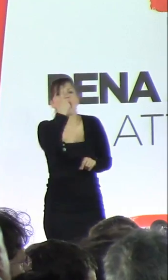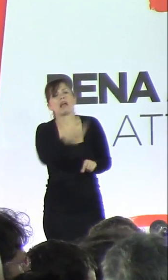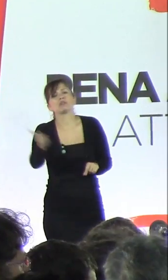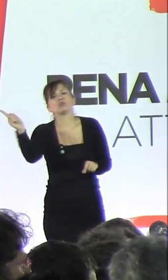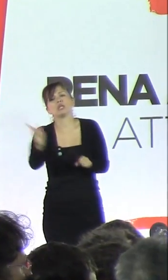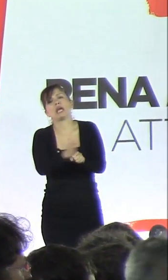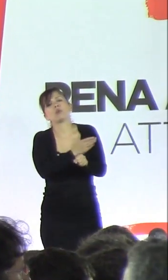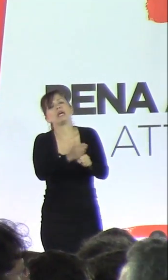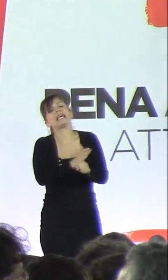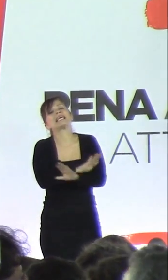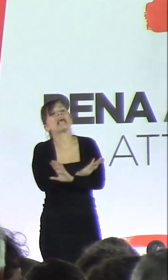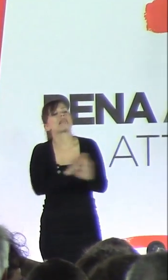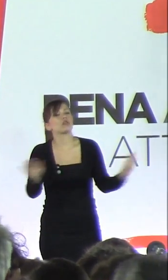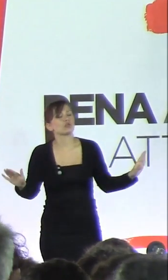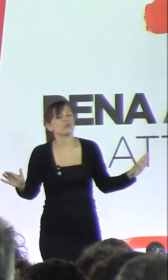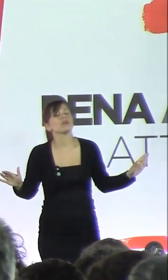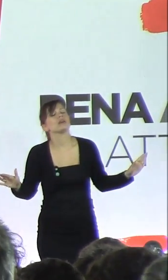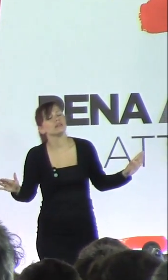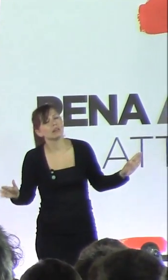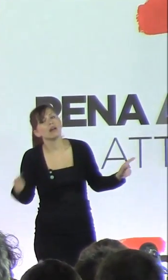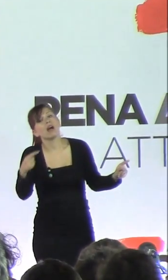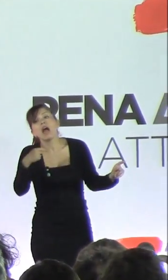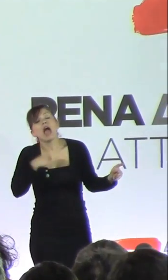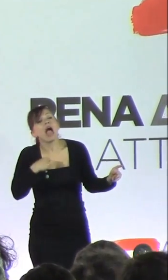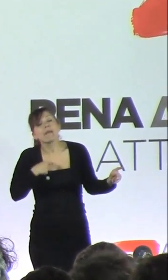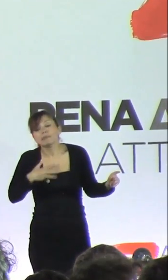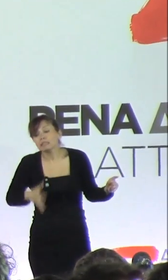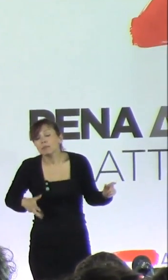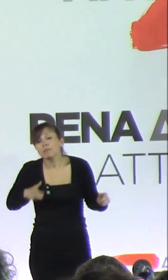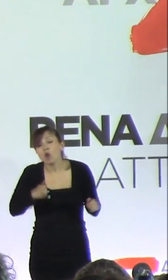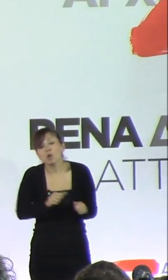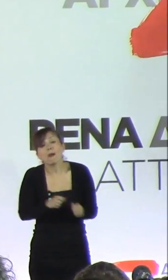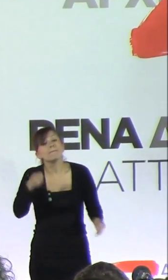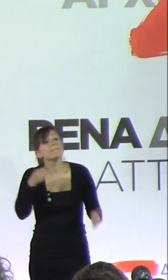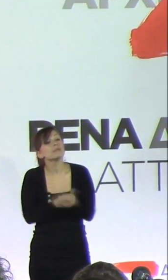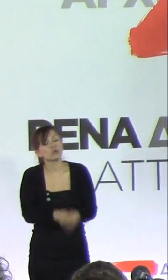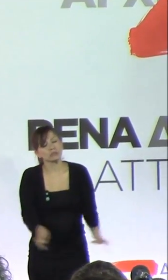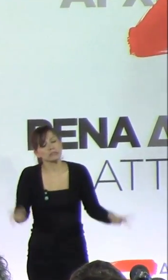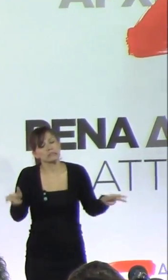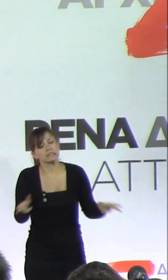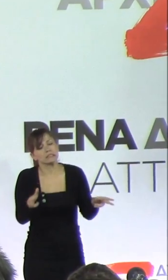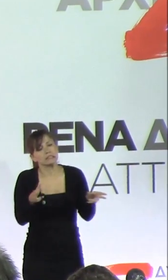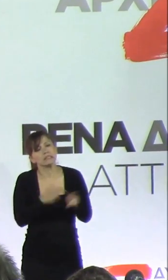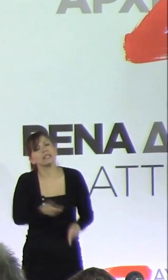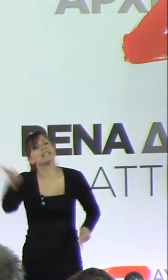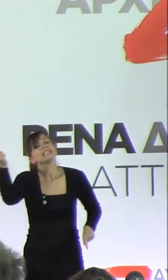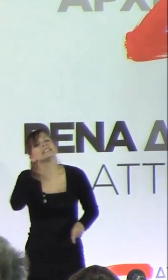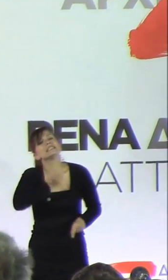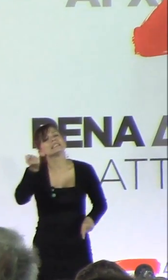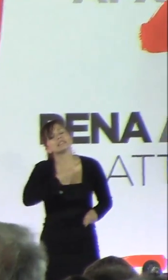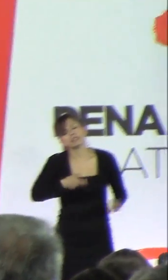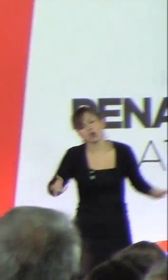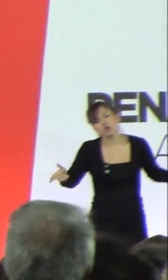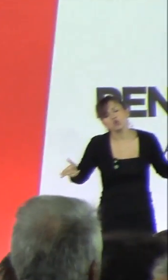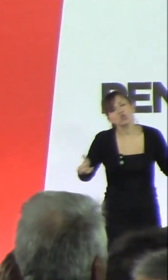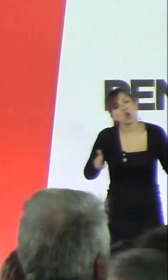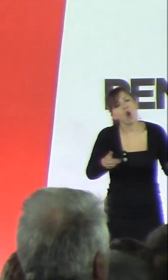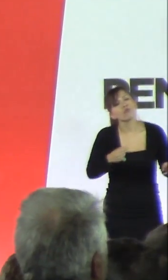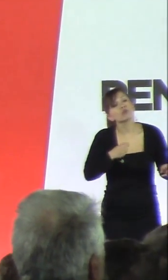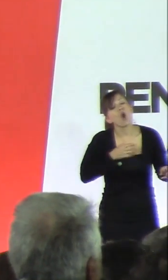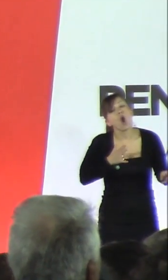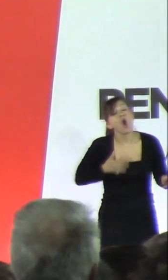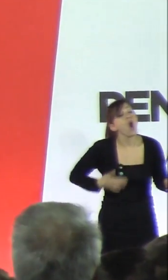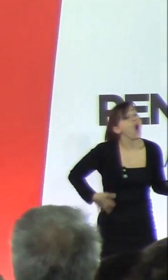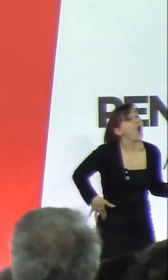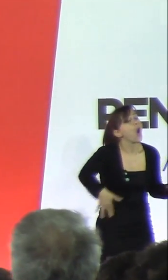αυτές πληρώνουμε με το υστέρημά μας, με τις μειώσεις των μισθών και των συντάξεων, με τα χρήματα που έπρεπε να πάνε στους